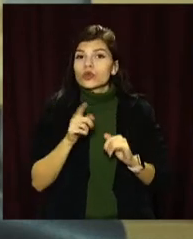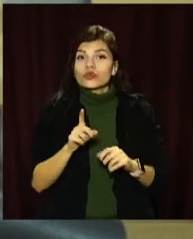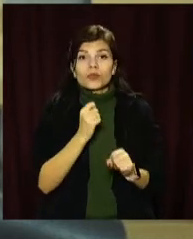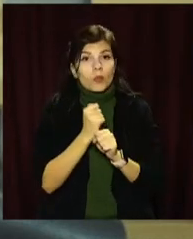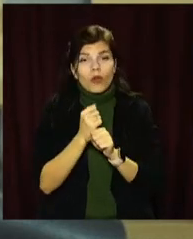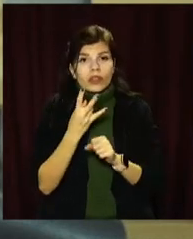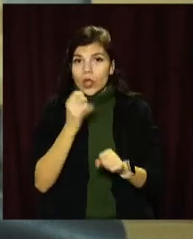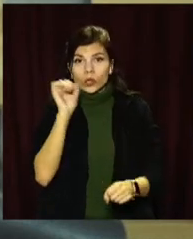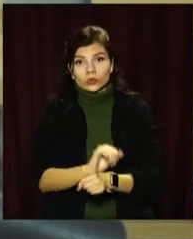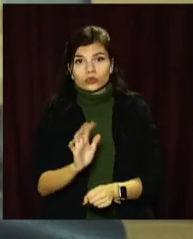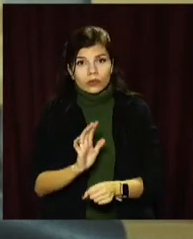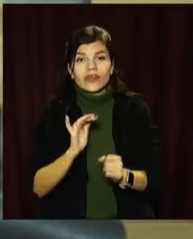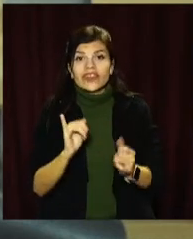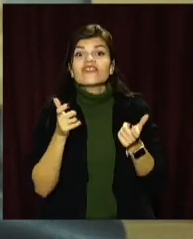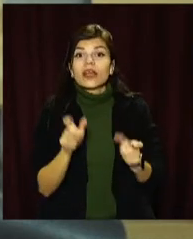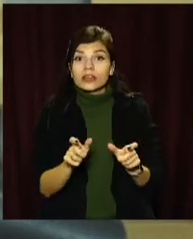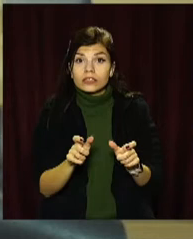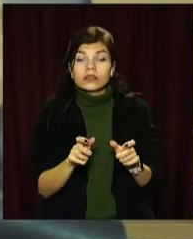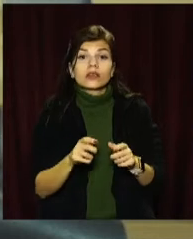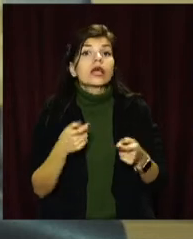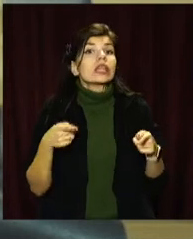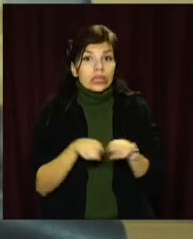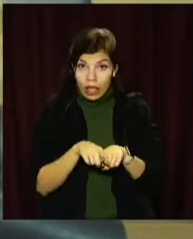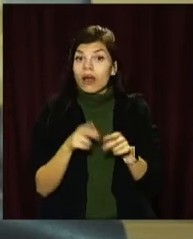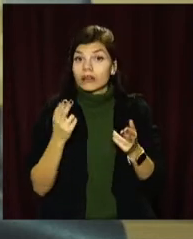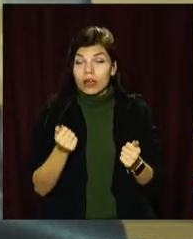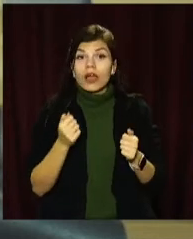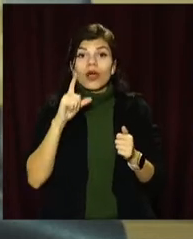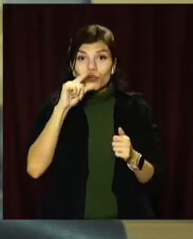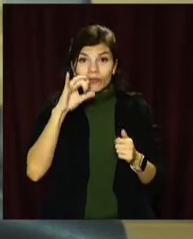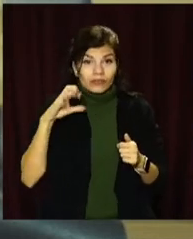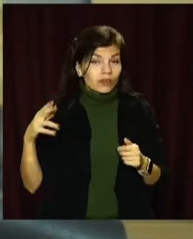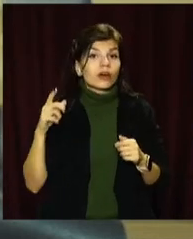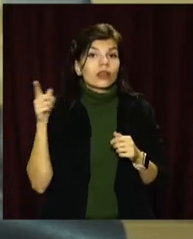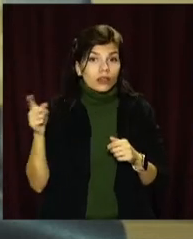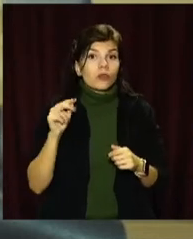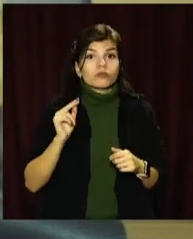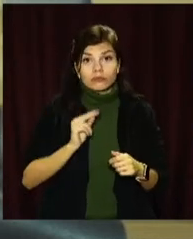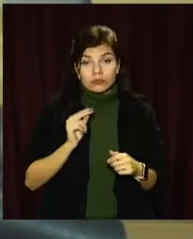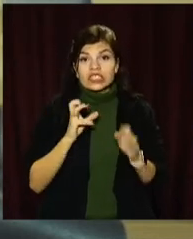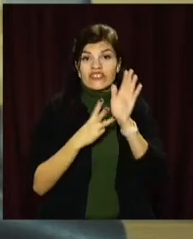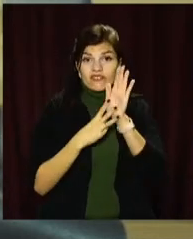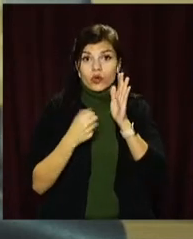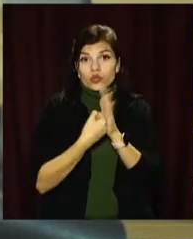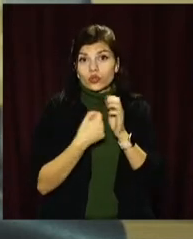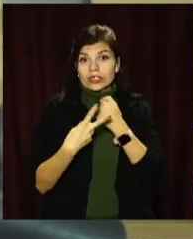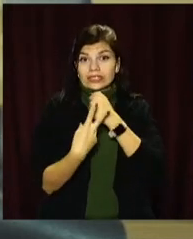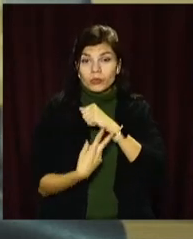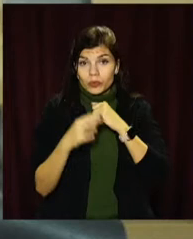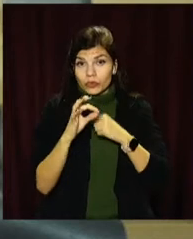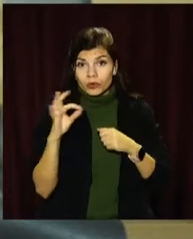не припинялася і в карантин. Так, у будні дні щодня там приймають відвідувачів з 8 до